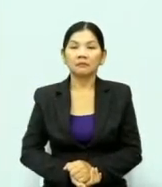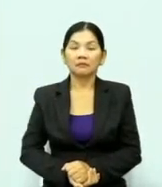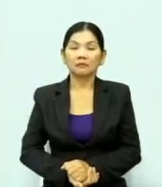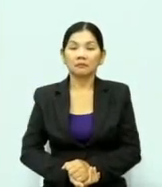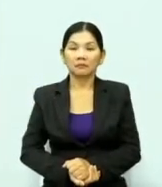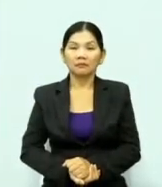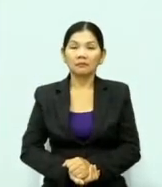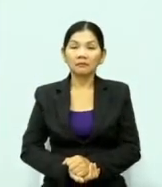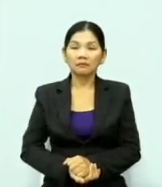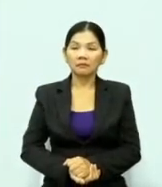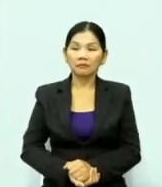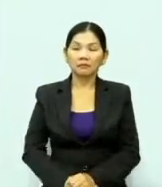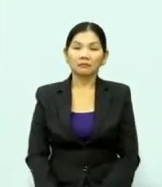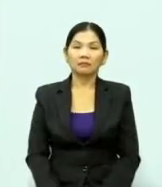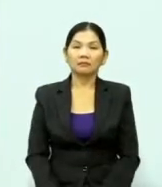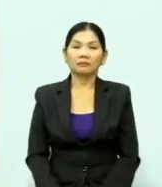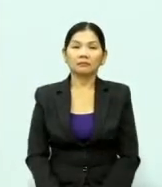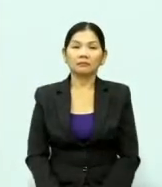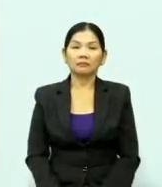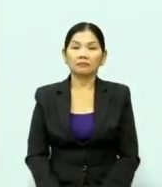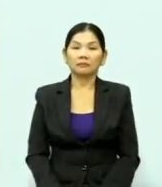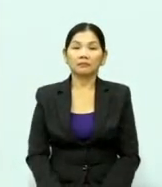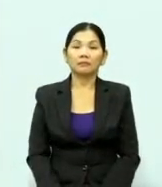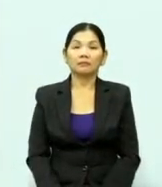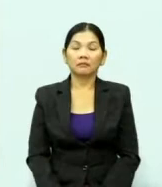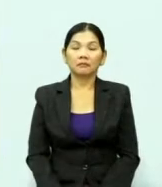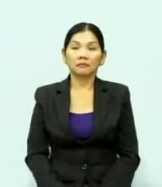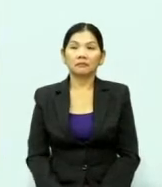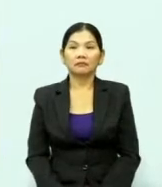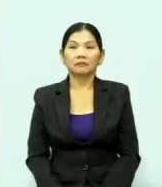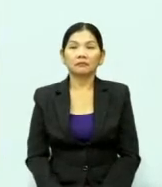Con mơ đắng chưa rụt ở vầy ấy con.